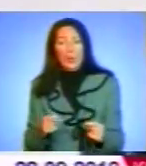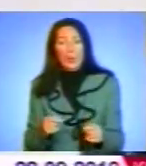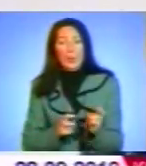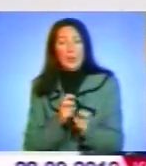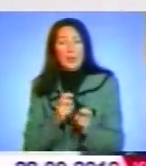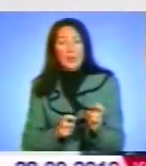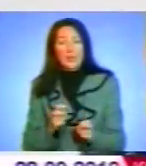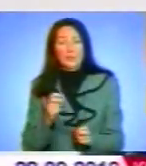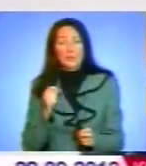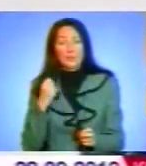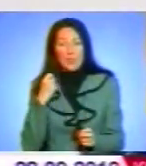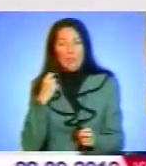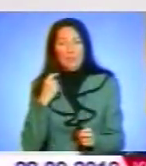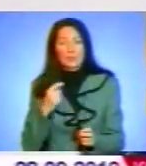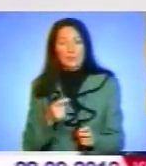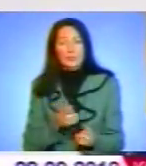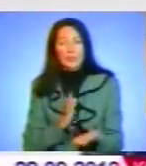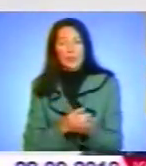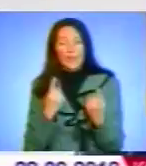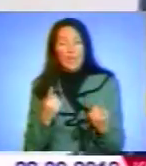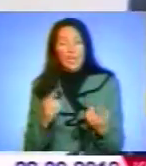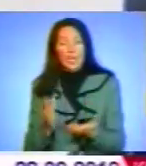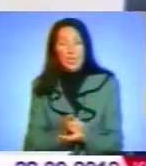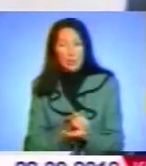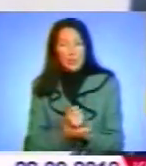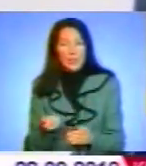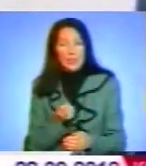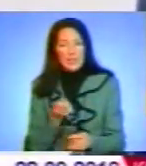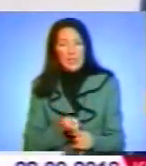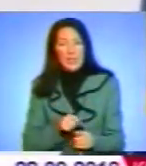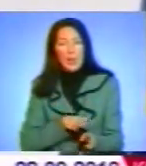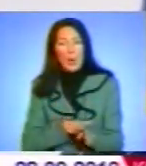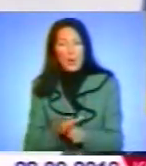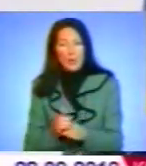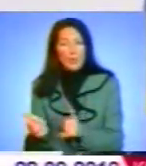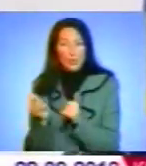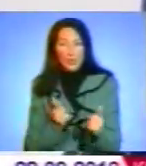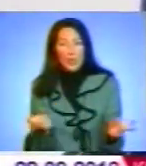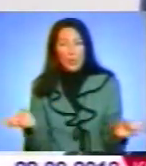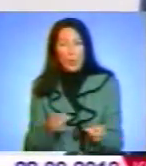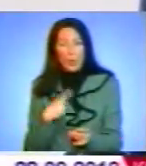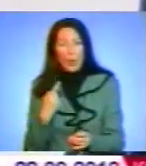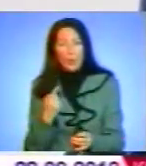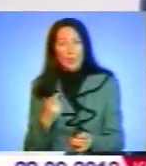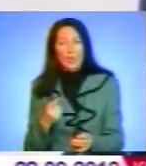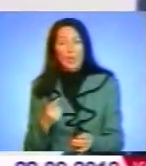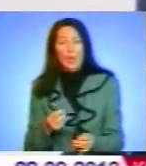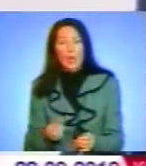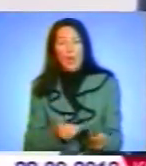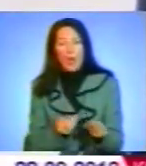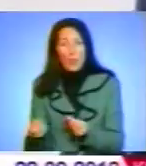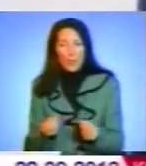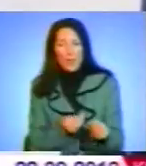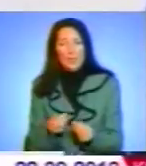значні ресурси зерна, які повністю забезпечують потребу області в продовольчому, фуражному, потребах для спиртової галузі і